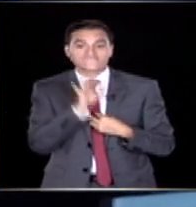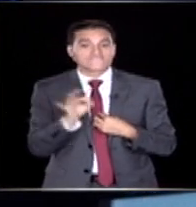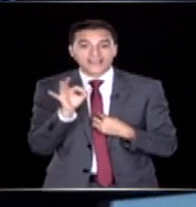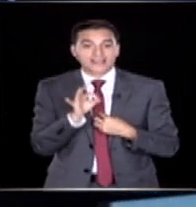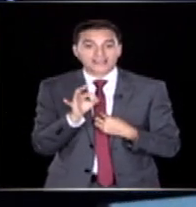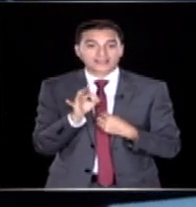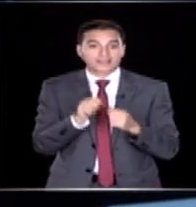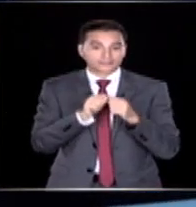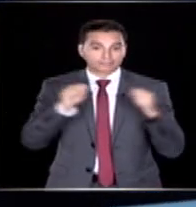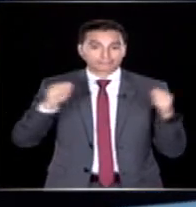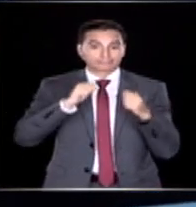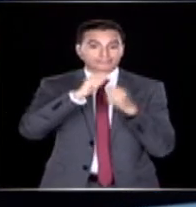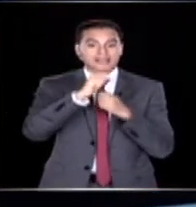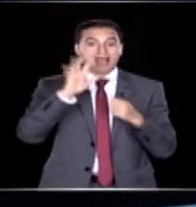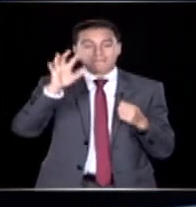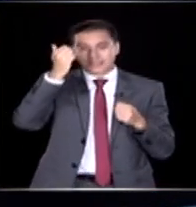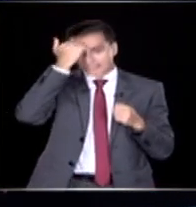5260 متر.